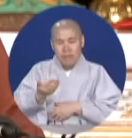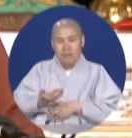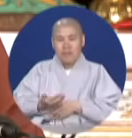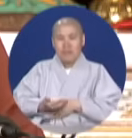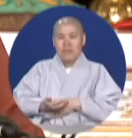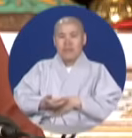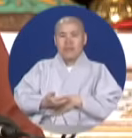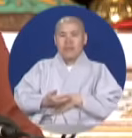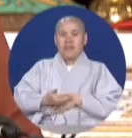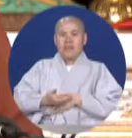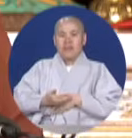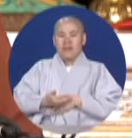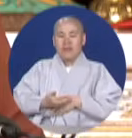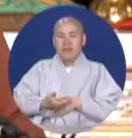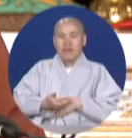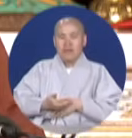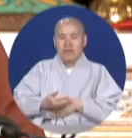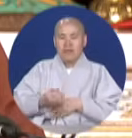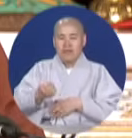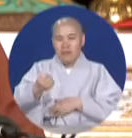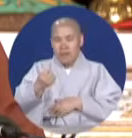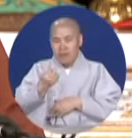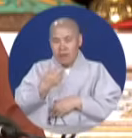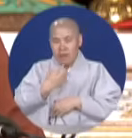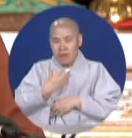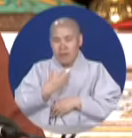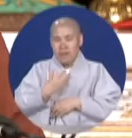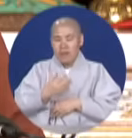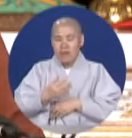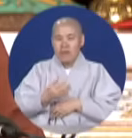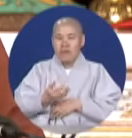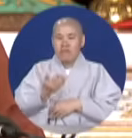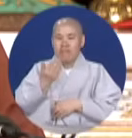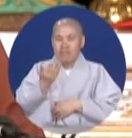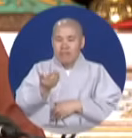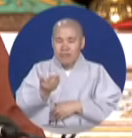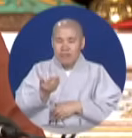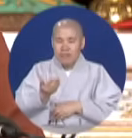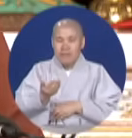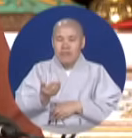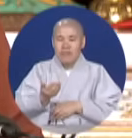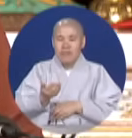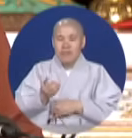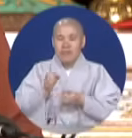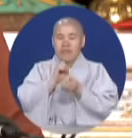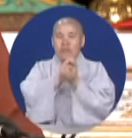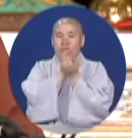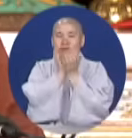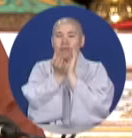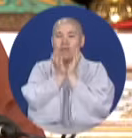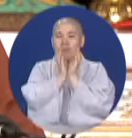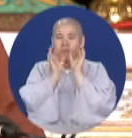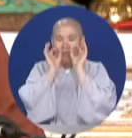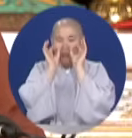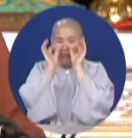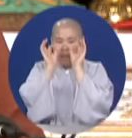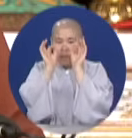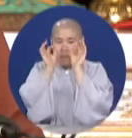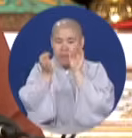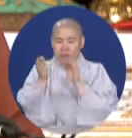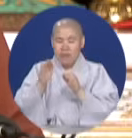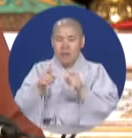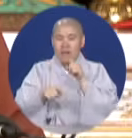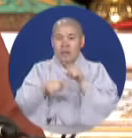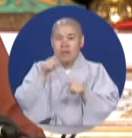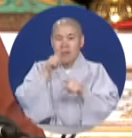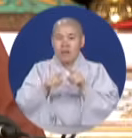그러니까 딱 대답이 그러시더라고. 야야, 꽃을 보되